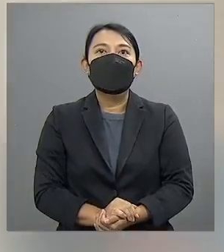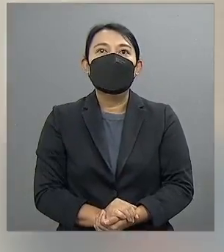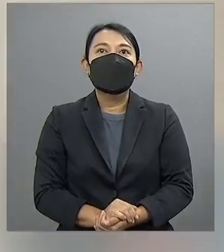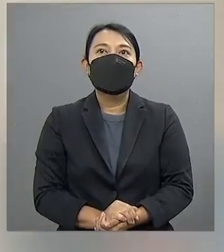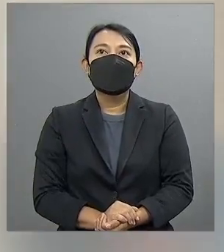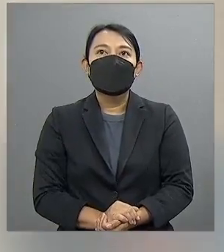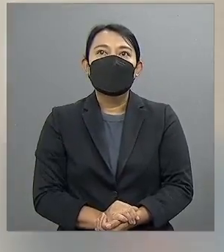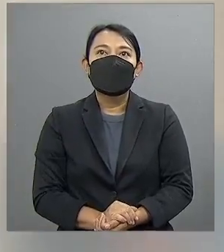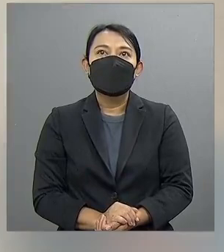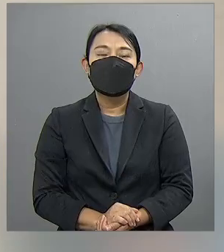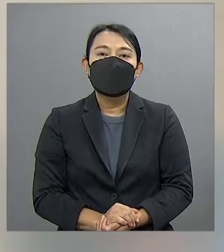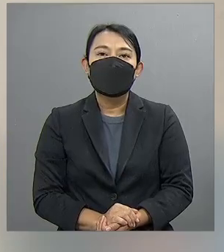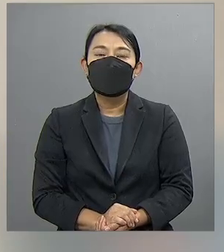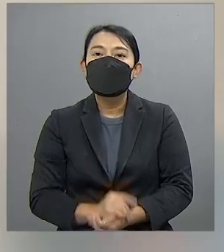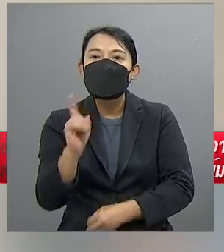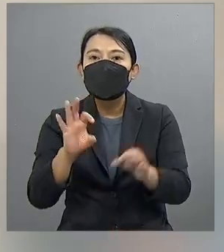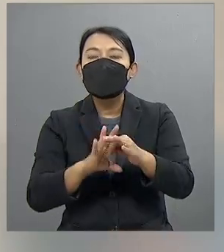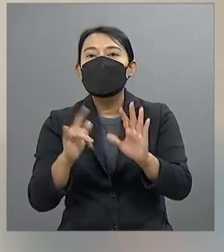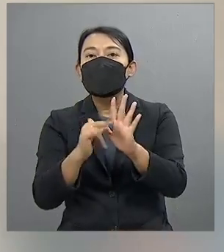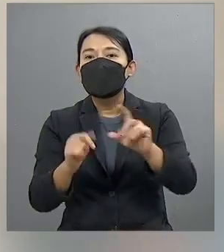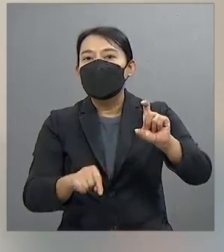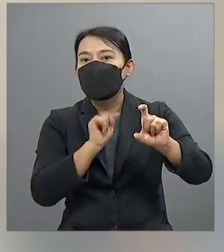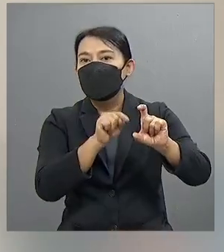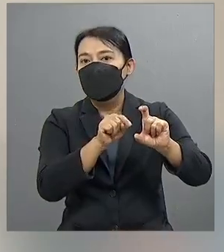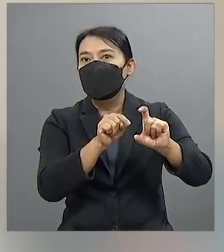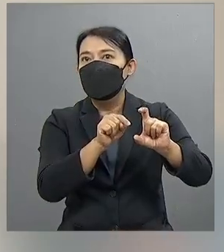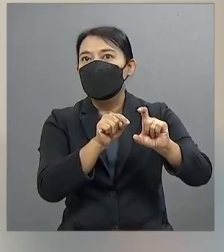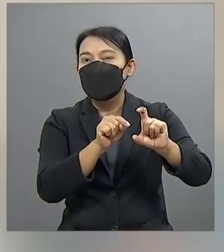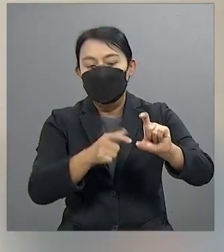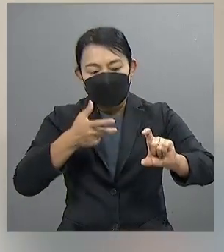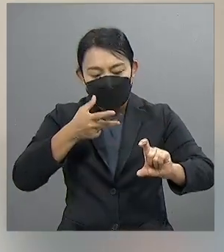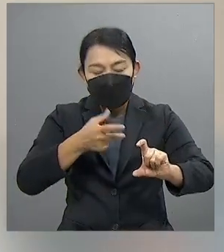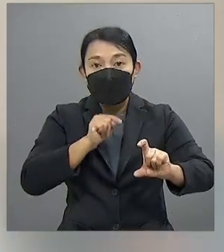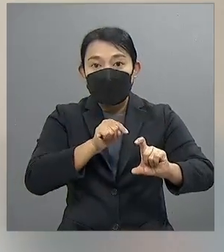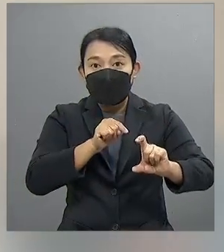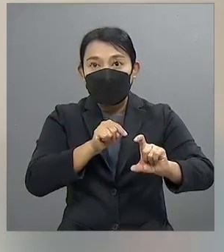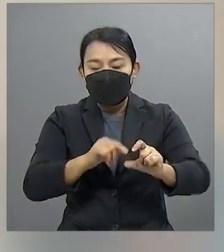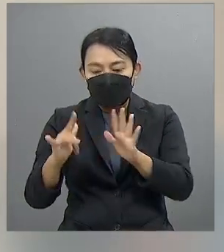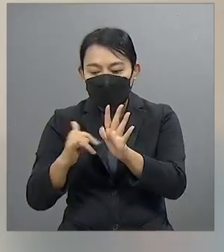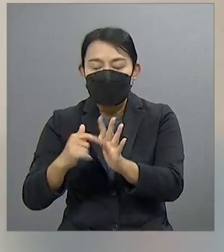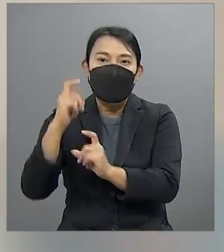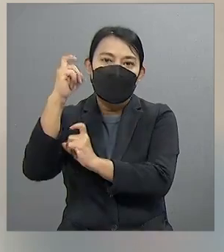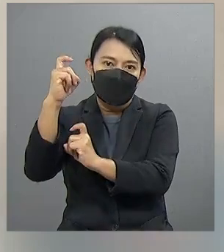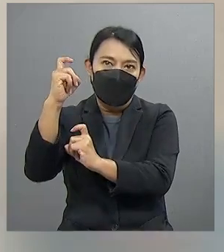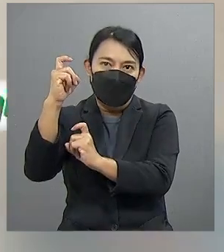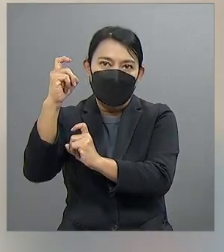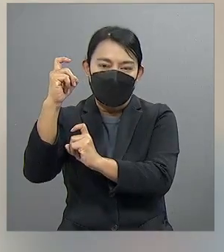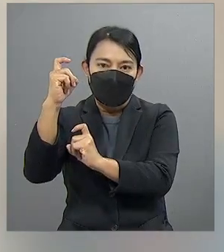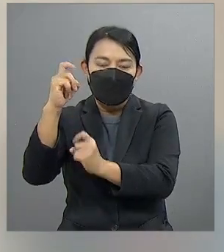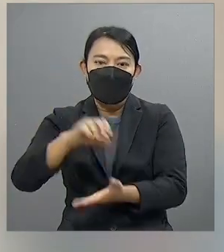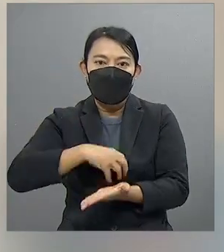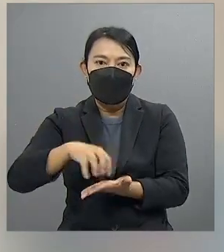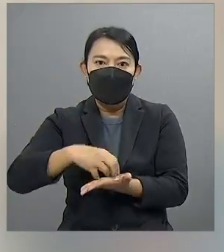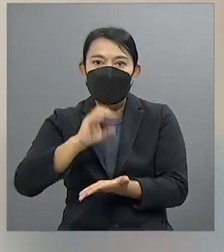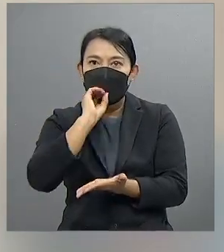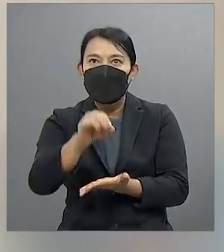ก็คือวัคซีนตัวนี้เนี่ยเป็นเราเขียนว่าเป็นยาอันตรายนะครับอย่างที่เคยเล่าให้ฟังครับเราก็มีอยู่